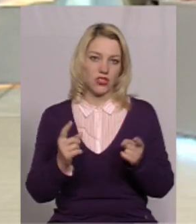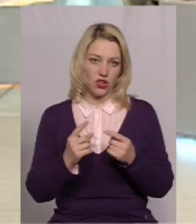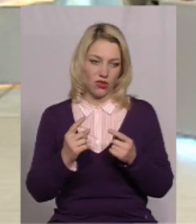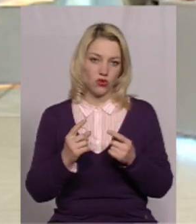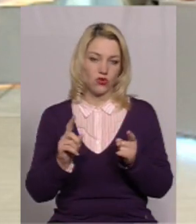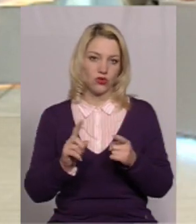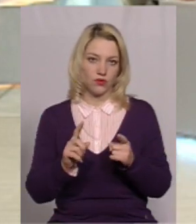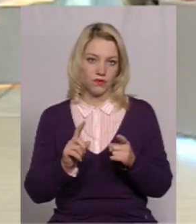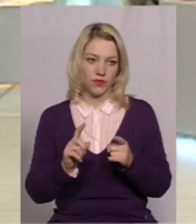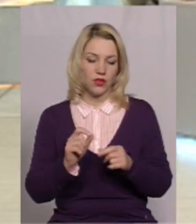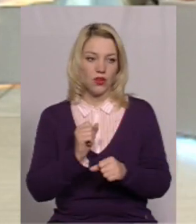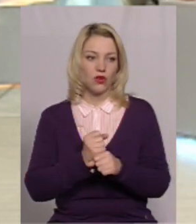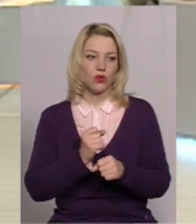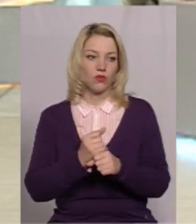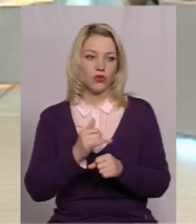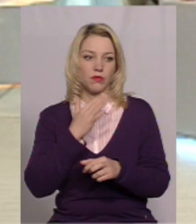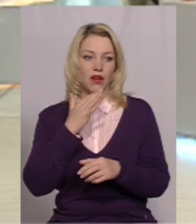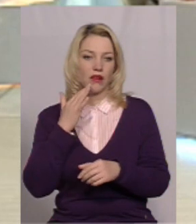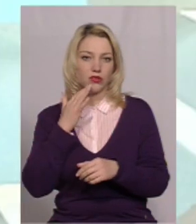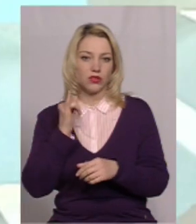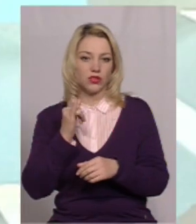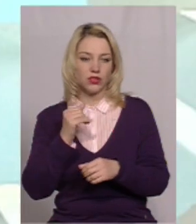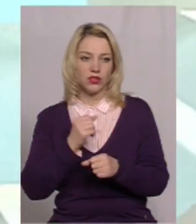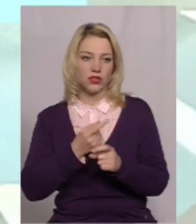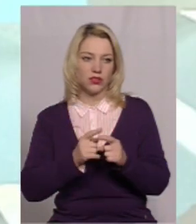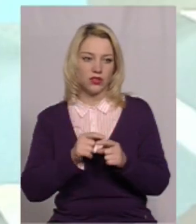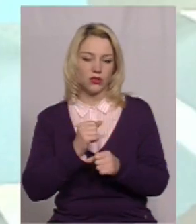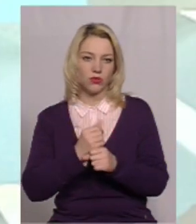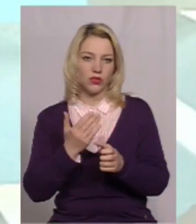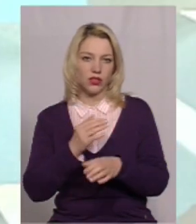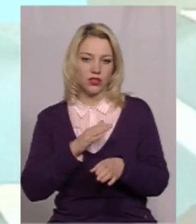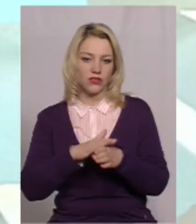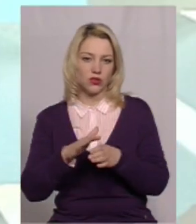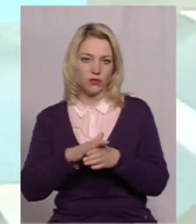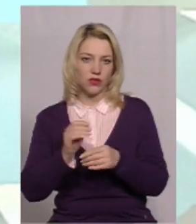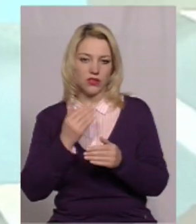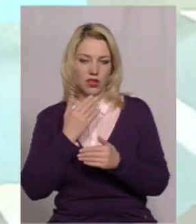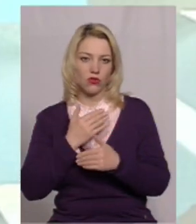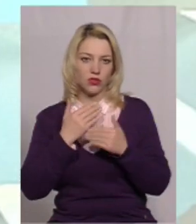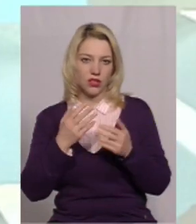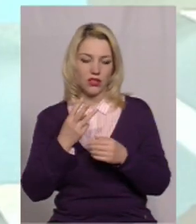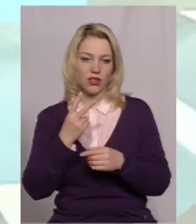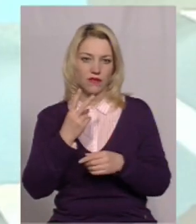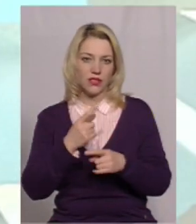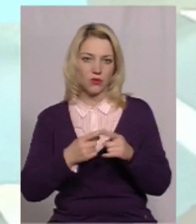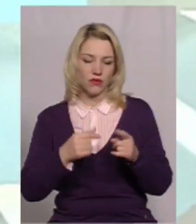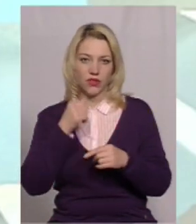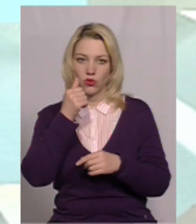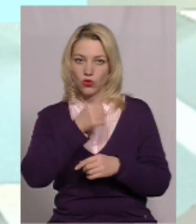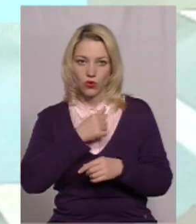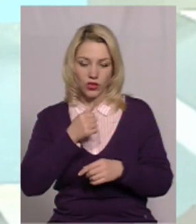Звичайно, що роботи ще дуже багато, і ті роботи, які зроблені за останніх 2,5